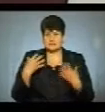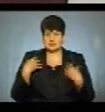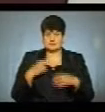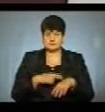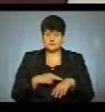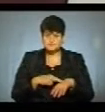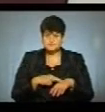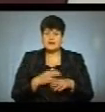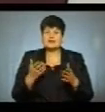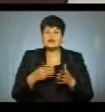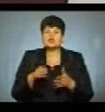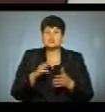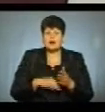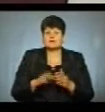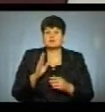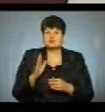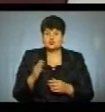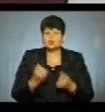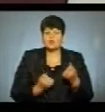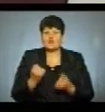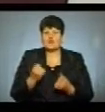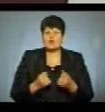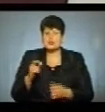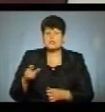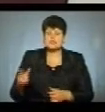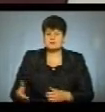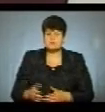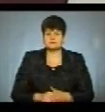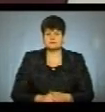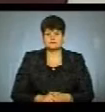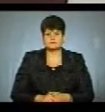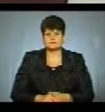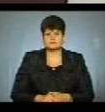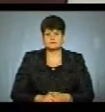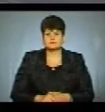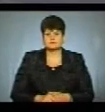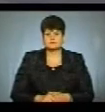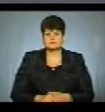Хом'як. Які штрафи чекають водіїв, дивіться в сюжеті Богдана Боденчука.